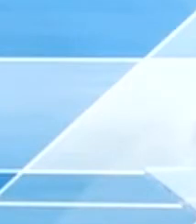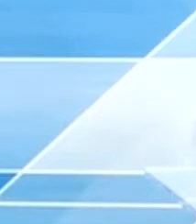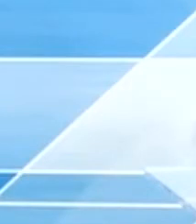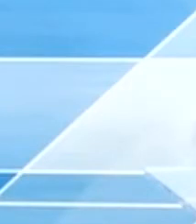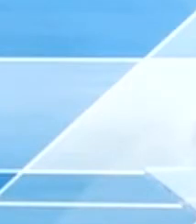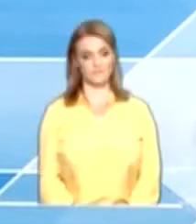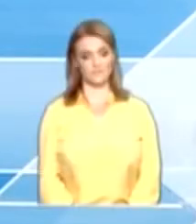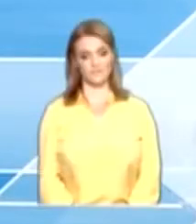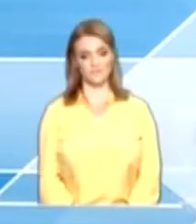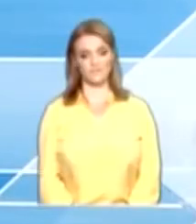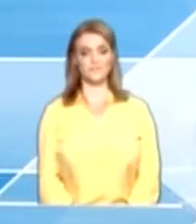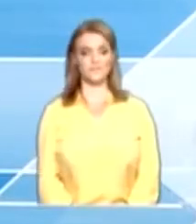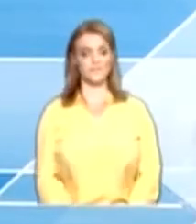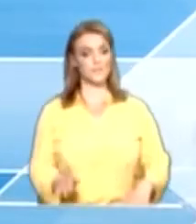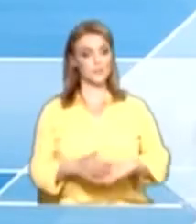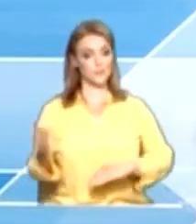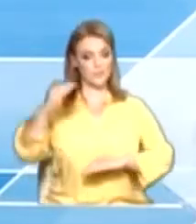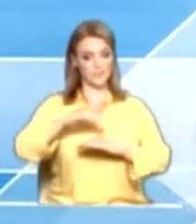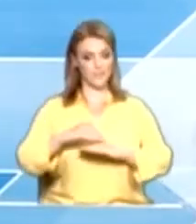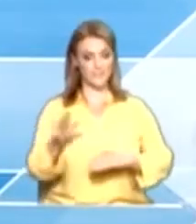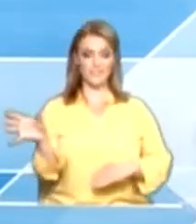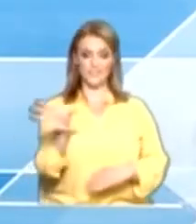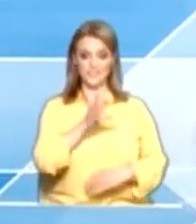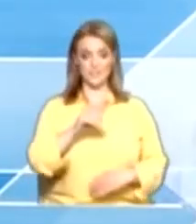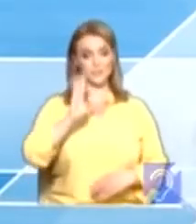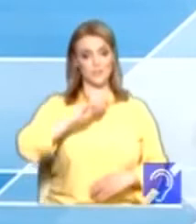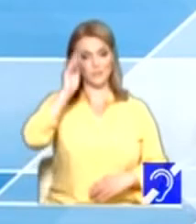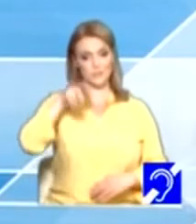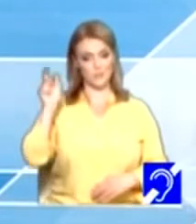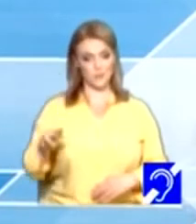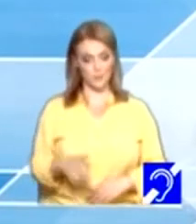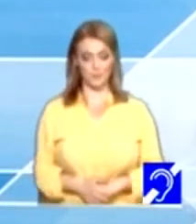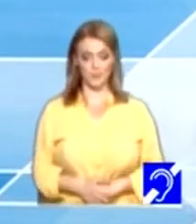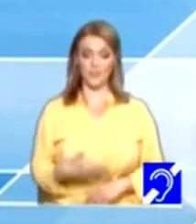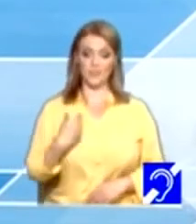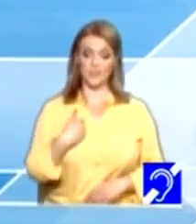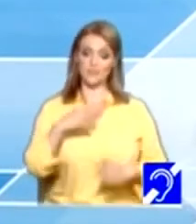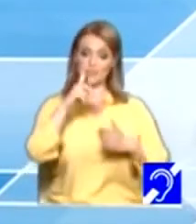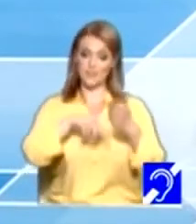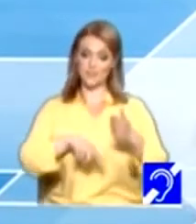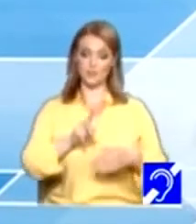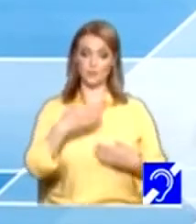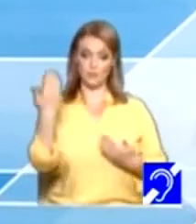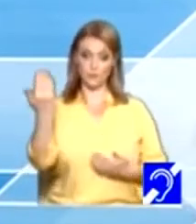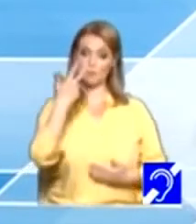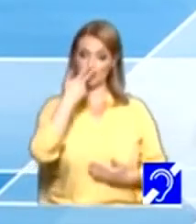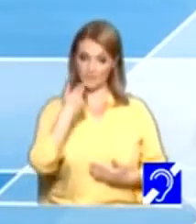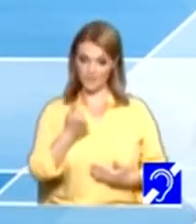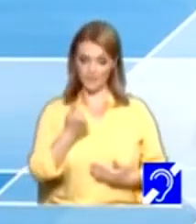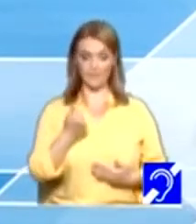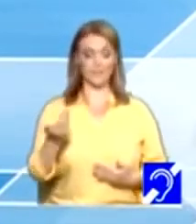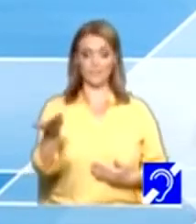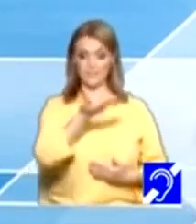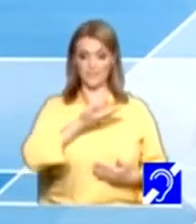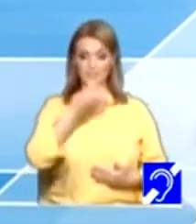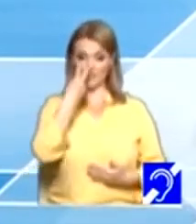că v-ați obișnuit deja să ne urmăriți de la începutul săptămânii la orele 19 și 21, când aveți ocazia să-i cunoașteți